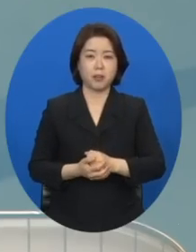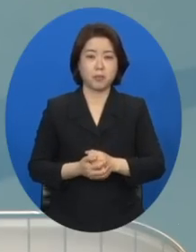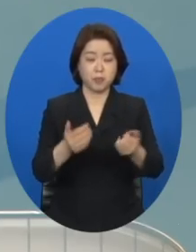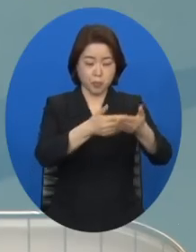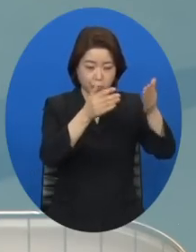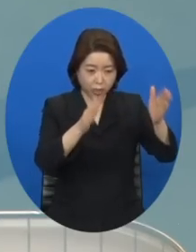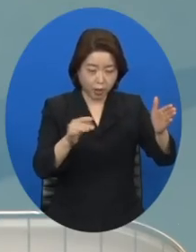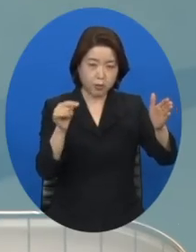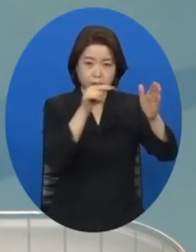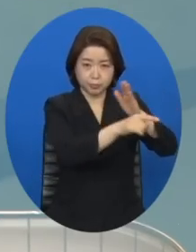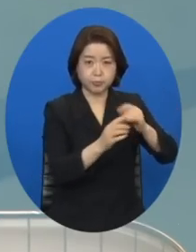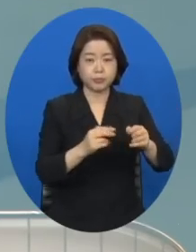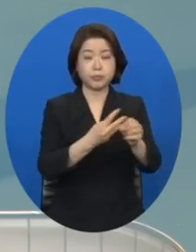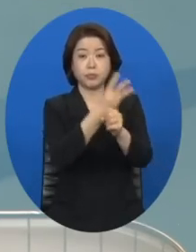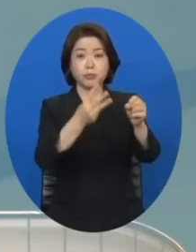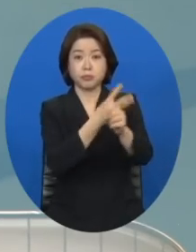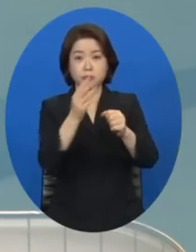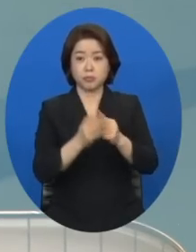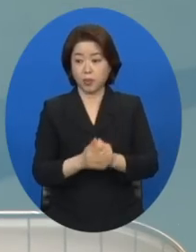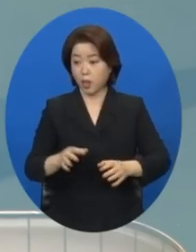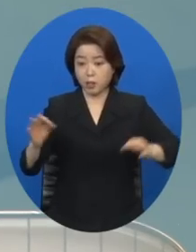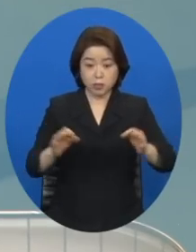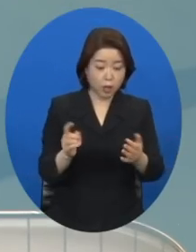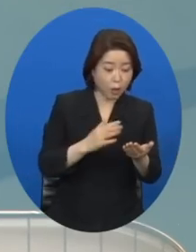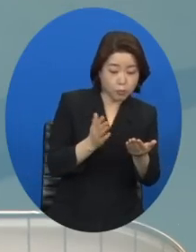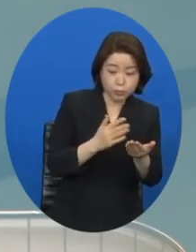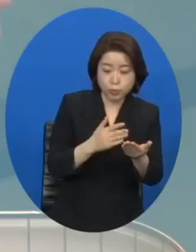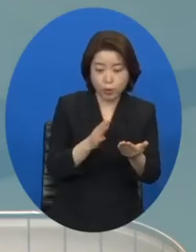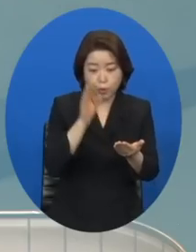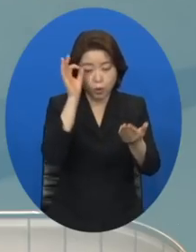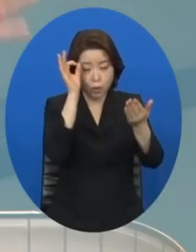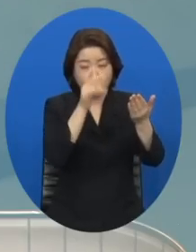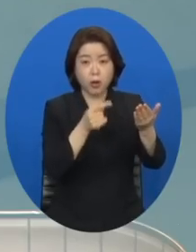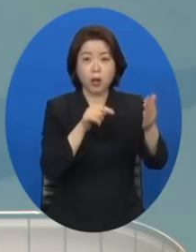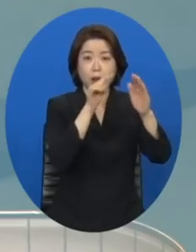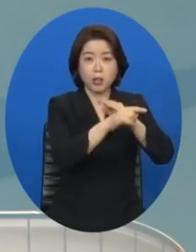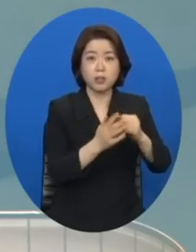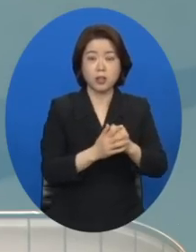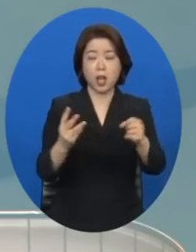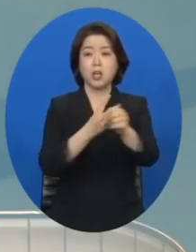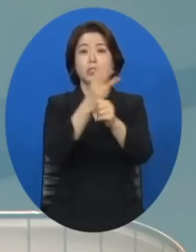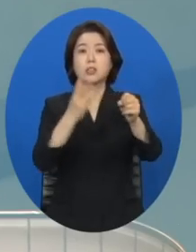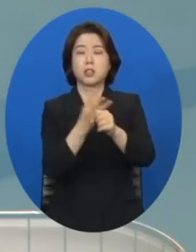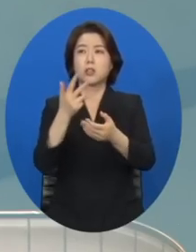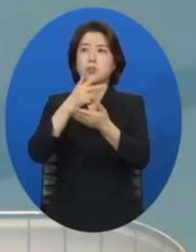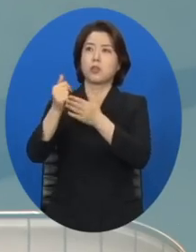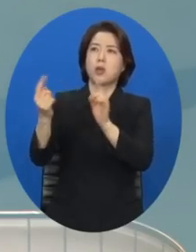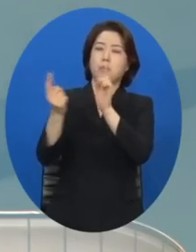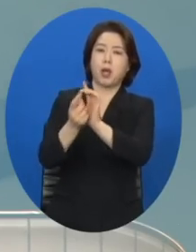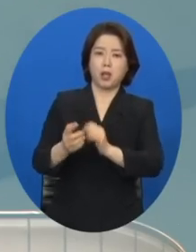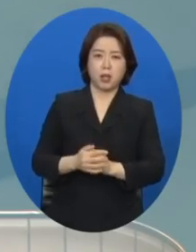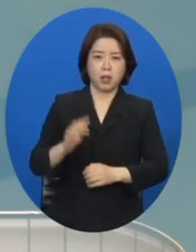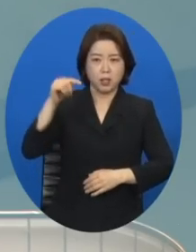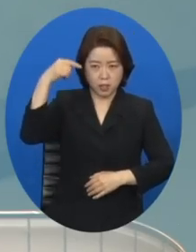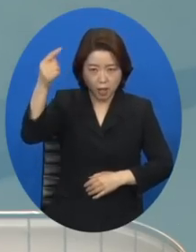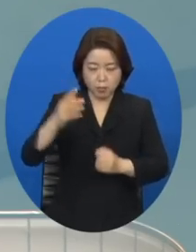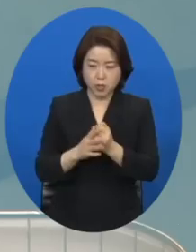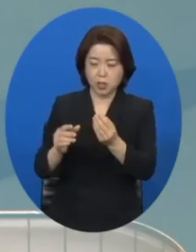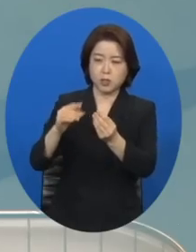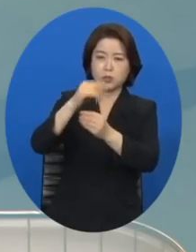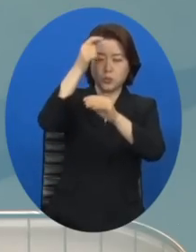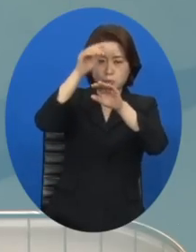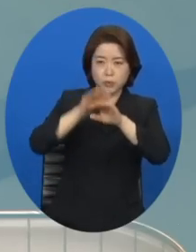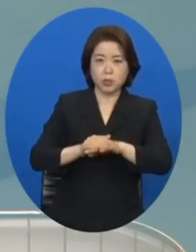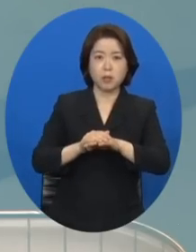방에 들어간지 3시간이 흘렀어요 잠깐 들어가서 뭘 할까 하다가 들어갔는데 3시간을 본인이 그렇게 주님과 만나고 다음날 추석